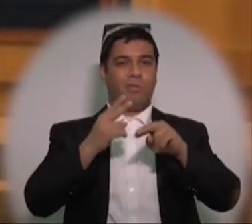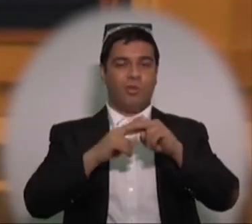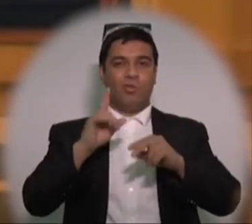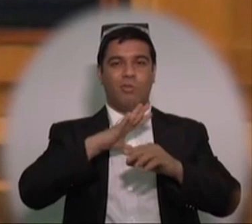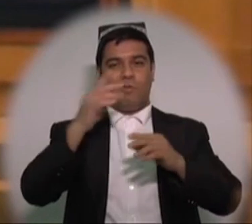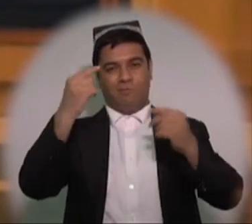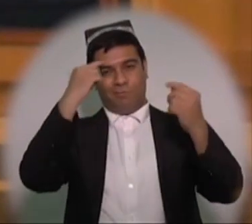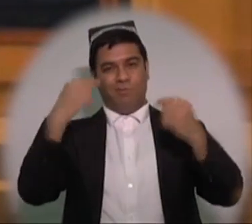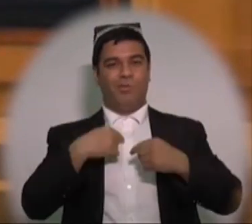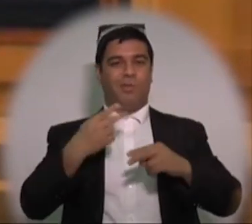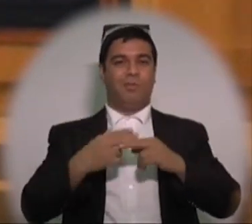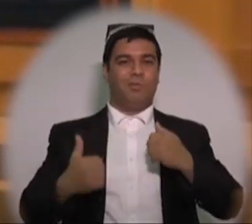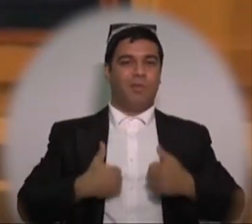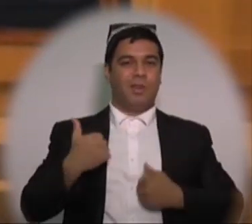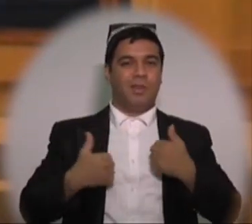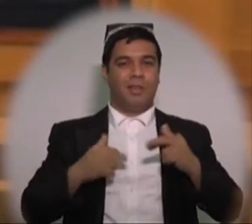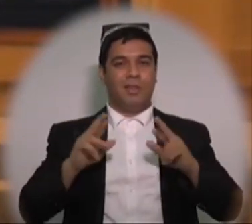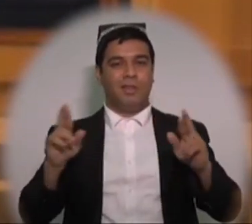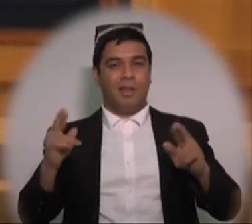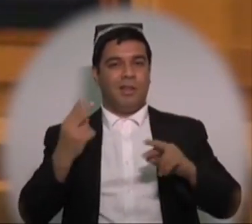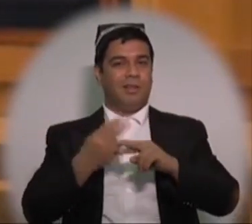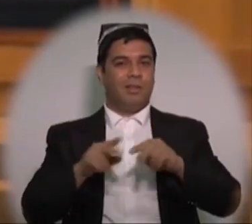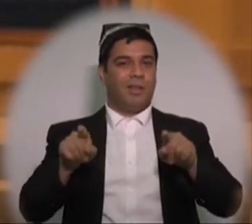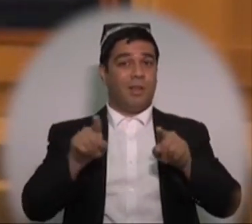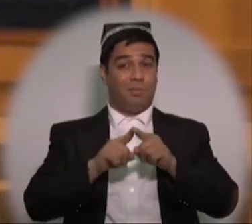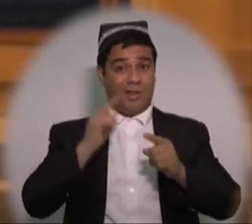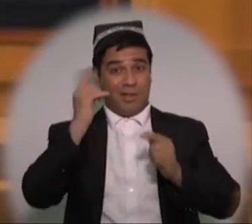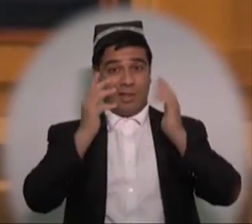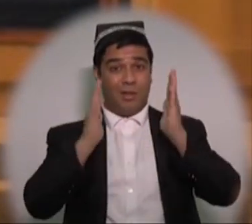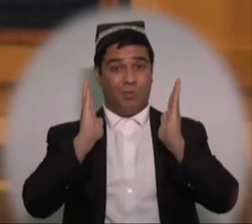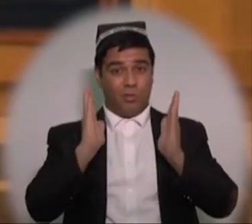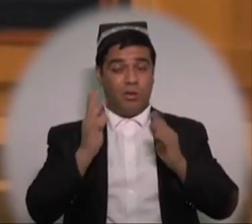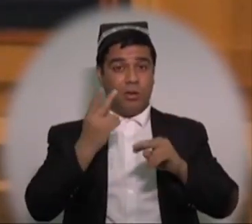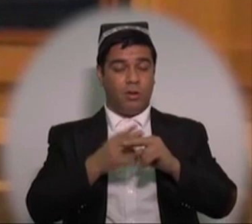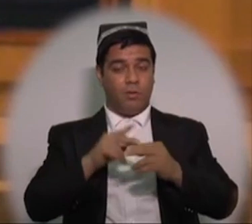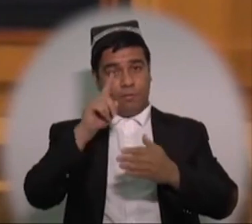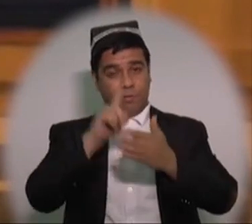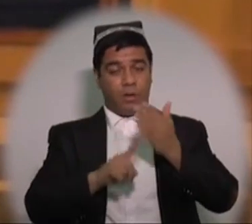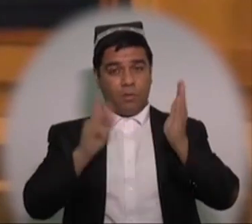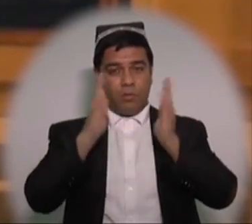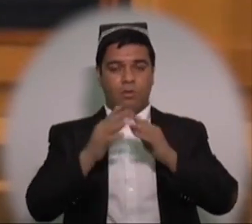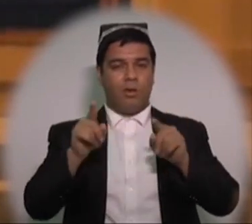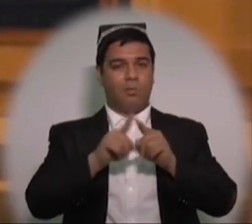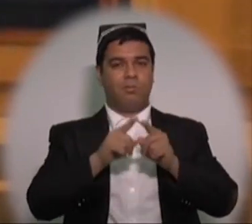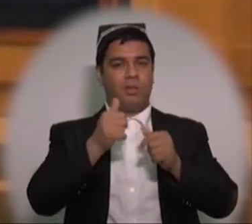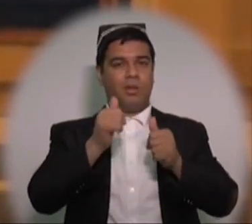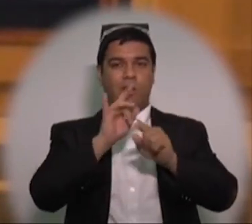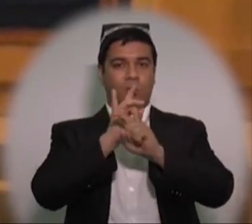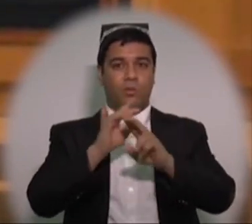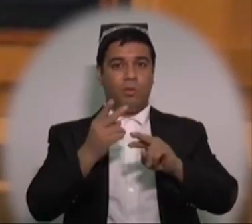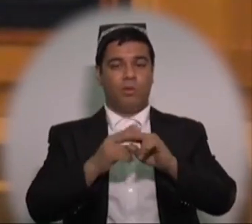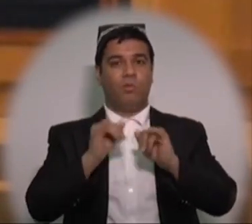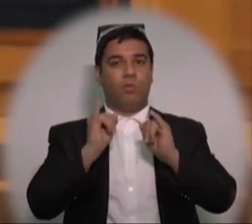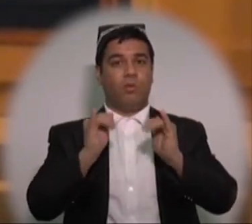odamlarni og'ziga tushish, maqtanish, faxrlanish niyati bilan bo'lsa, shariat buni